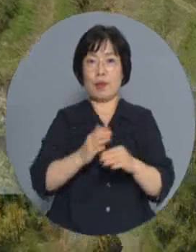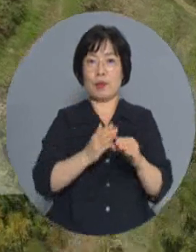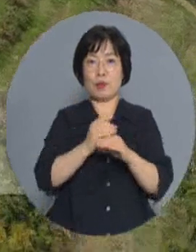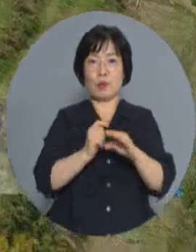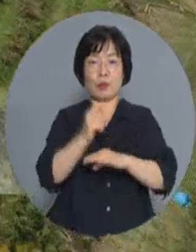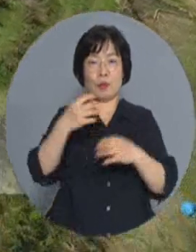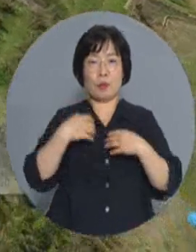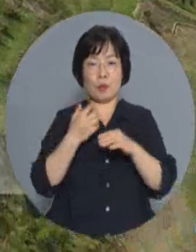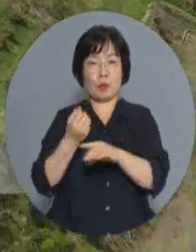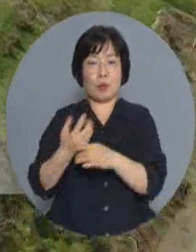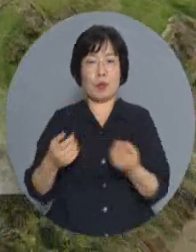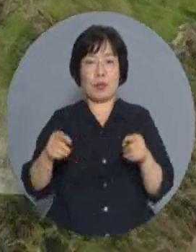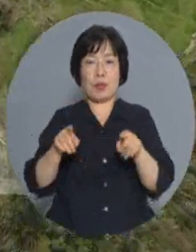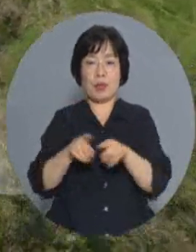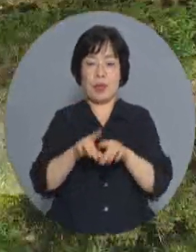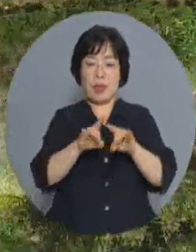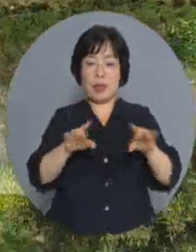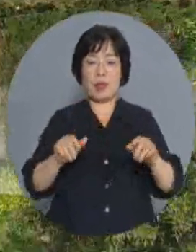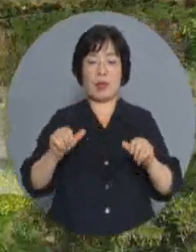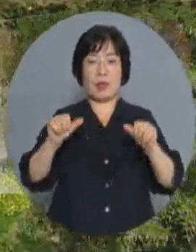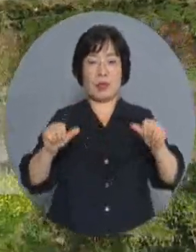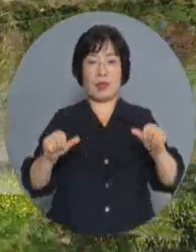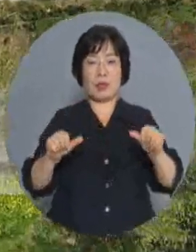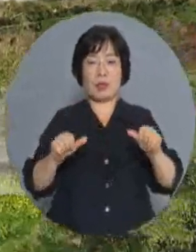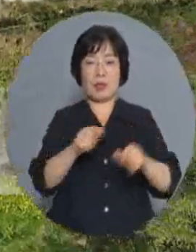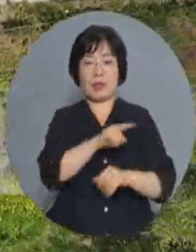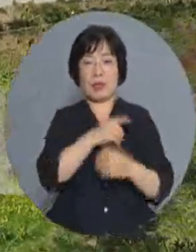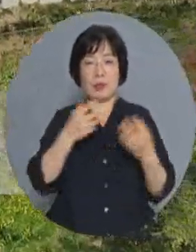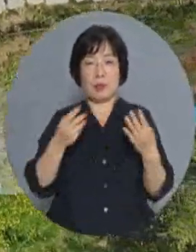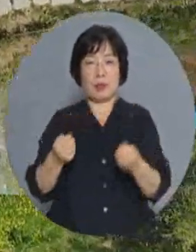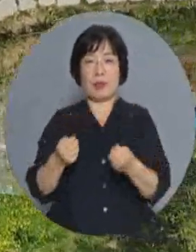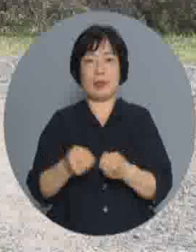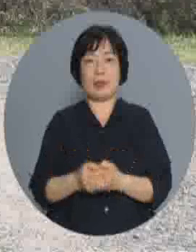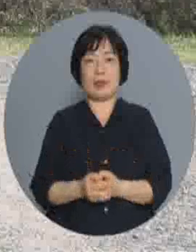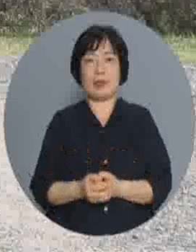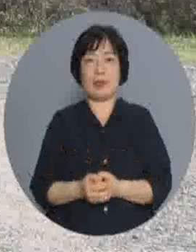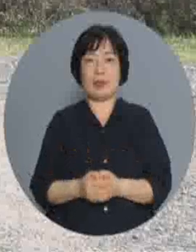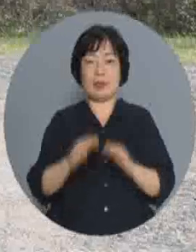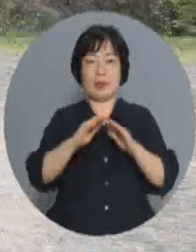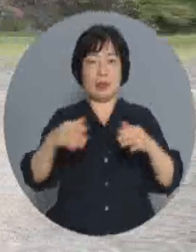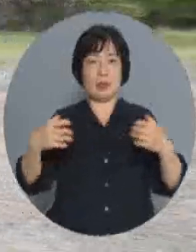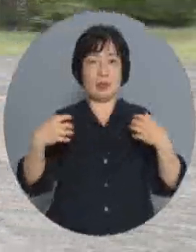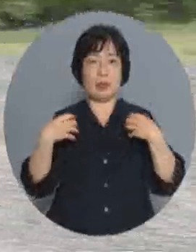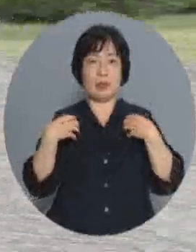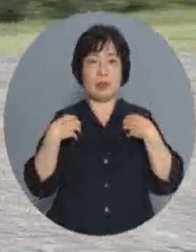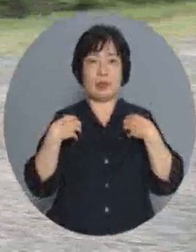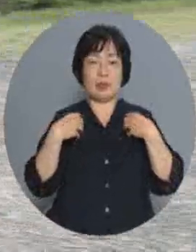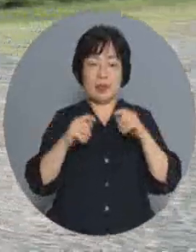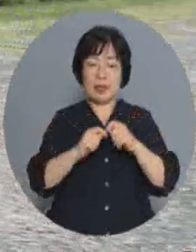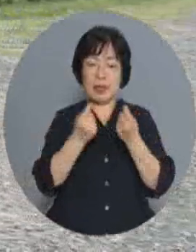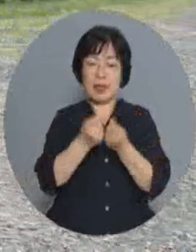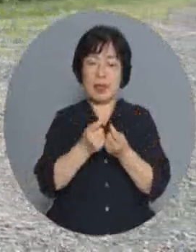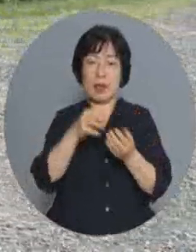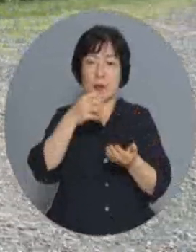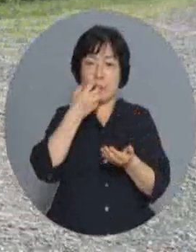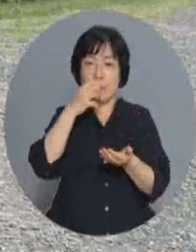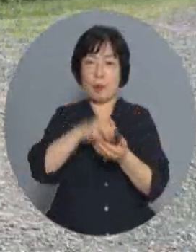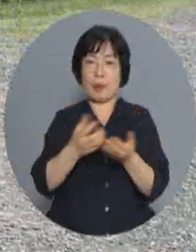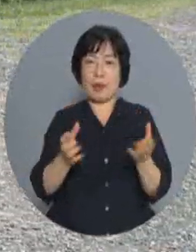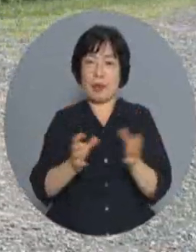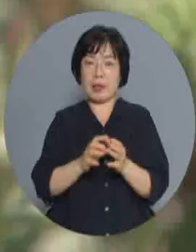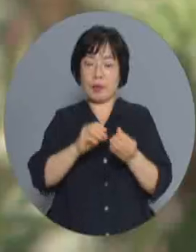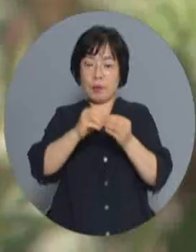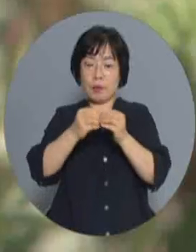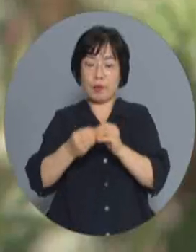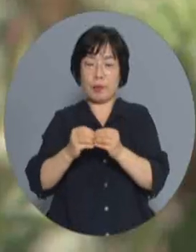고군이 보성군과 함께 각각 다섯 곳으로 가장 많습니다 전남도는 이처럼 개인이나 법인 단체가 정성껏